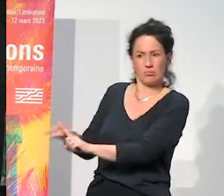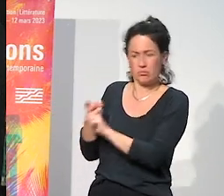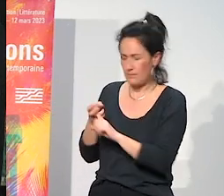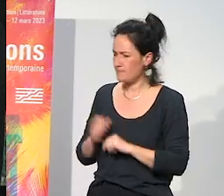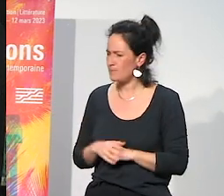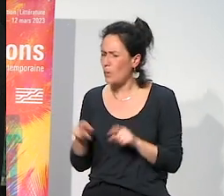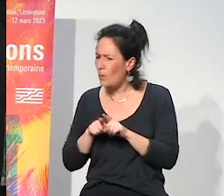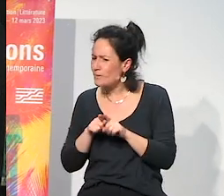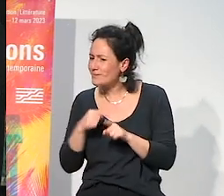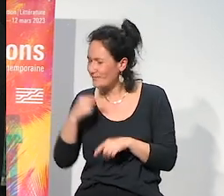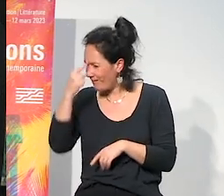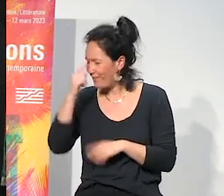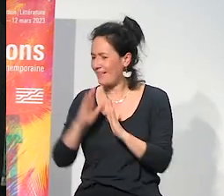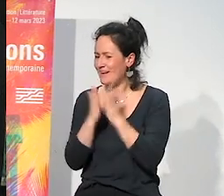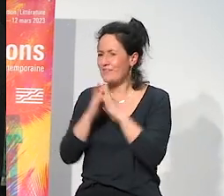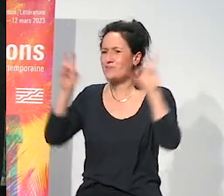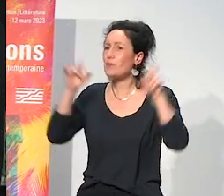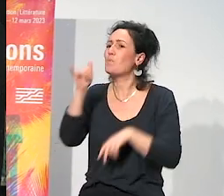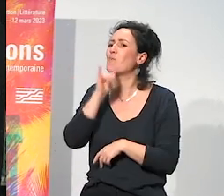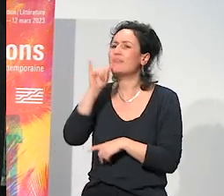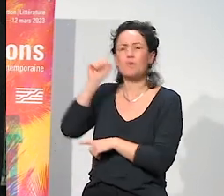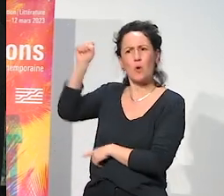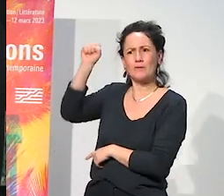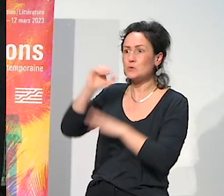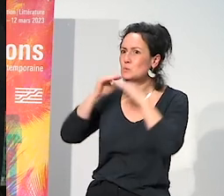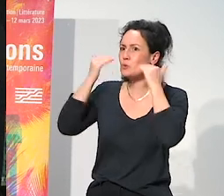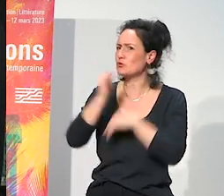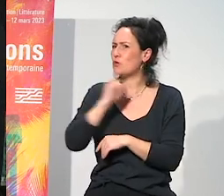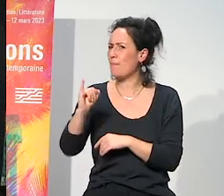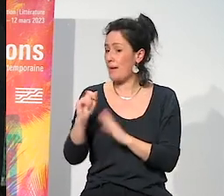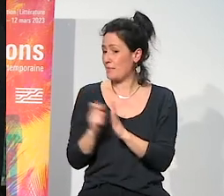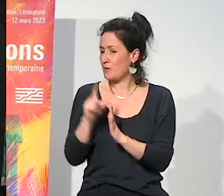à la petite communiste qui ne souriait jamais en 2014,